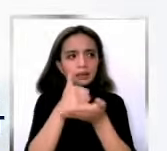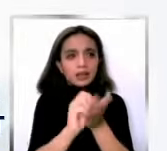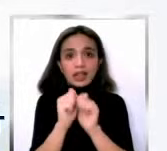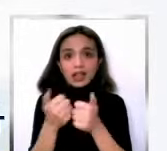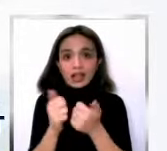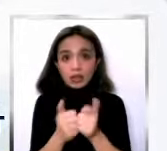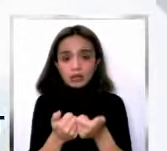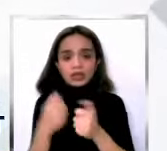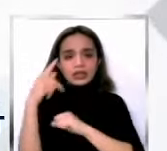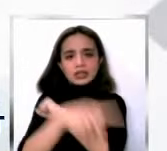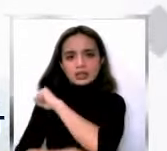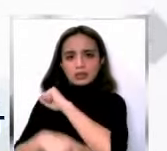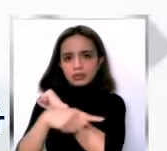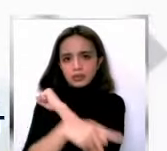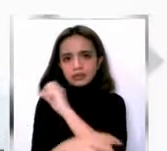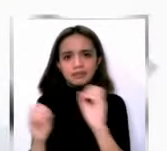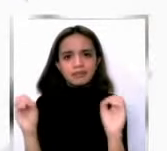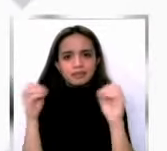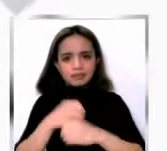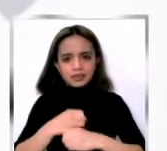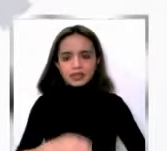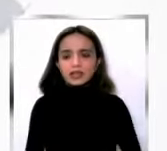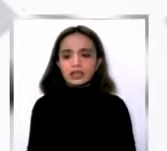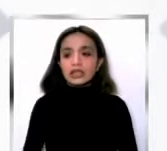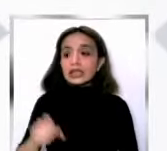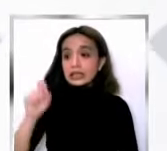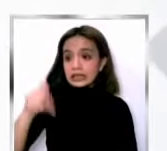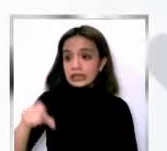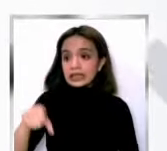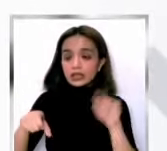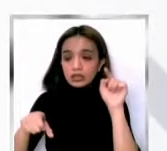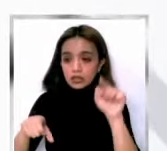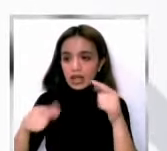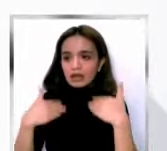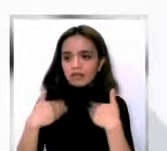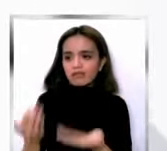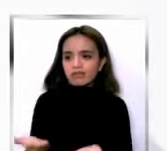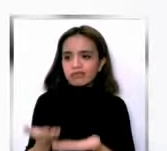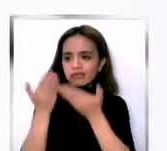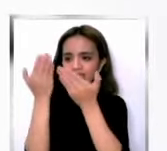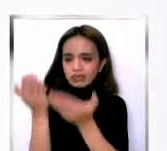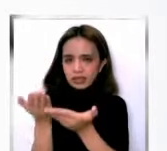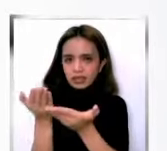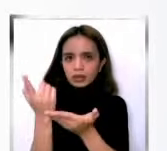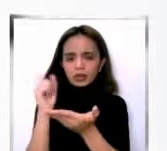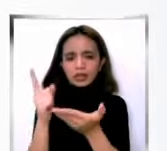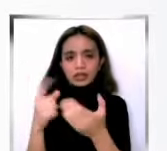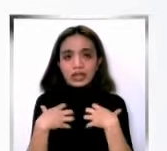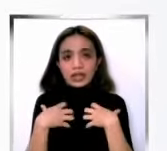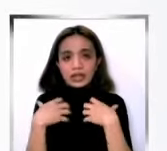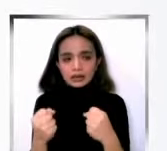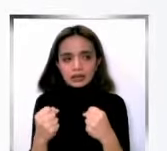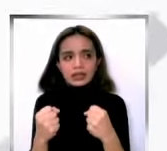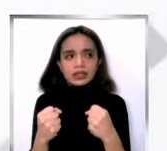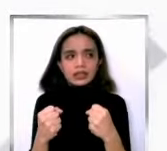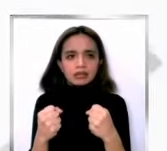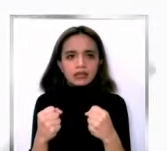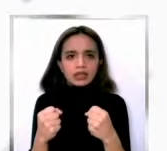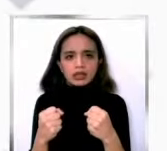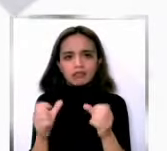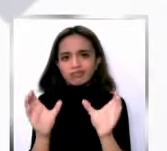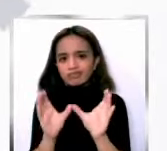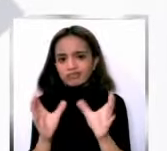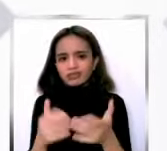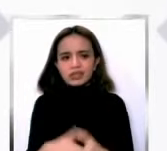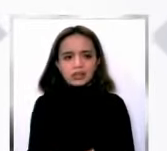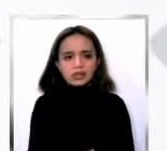office. Kinakailangan po, meron po siyang isasubmit sa aming opisina na medical abstract. Yung